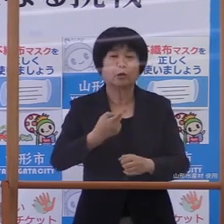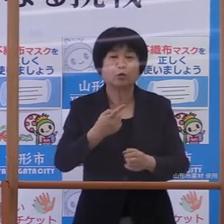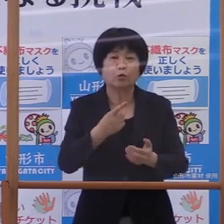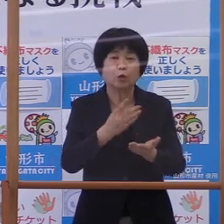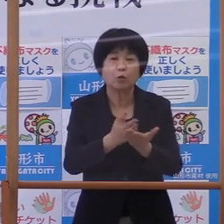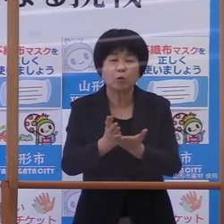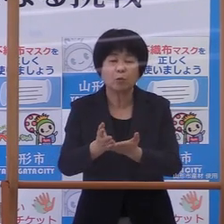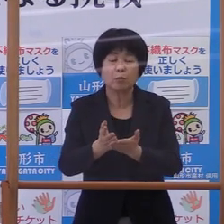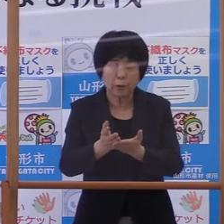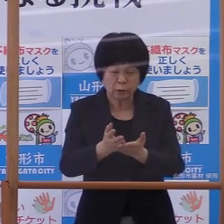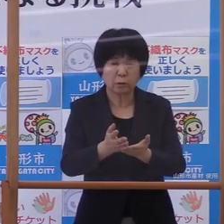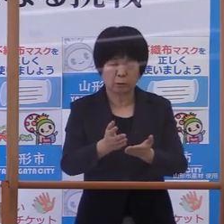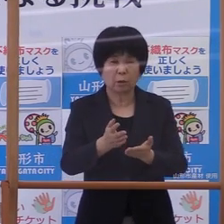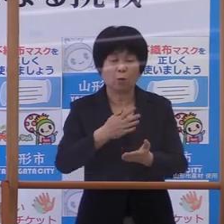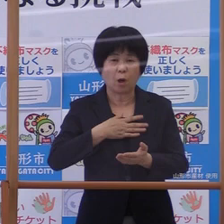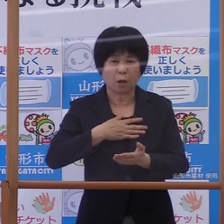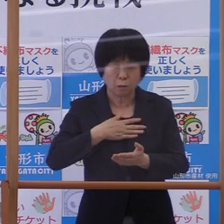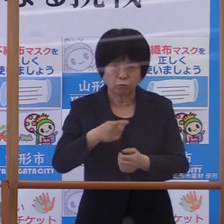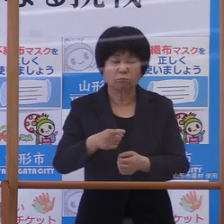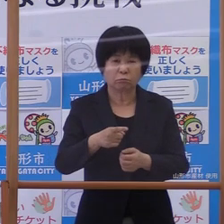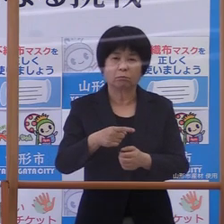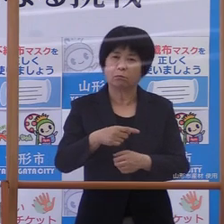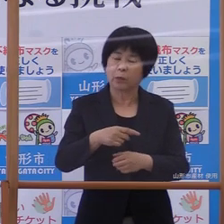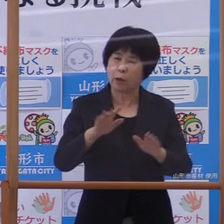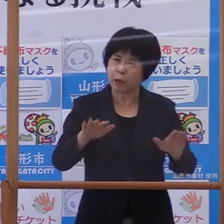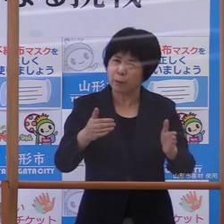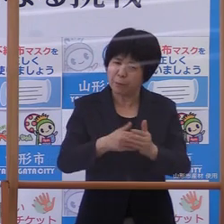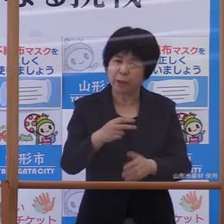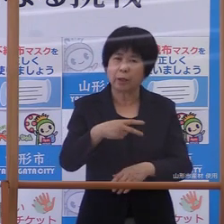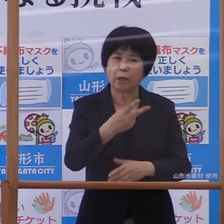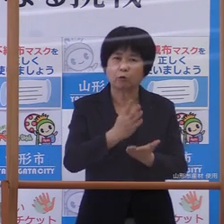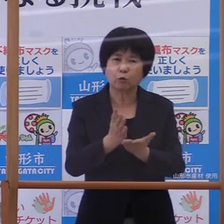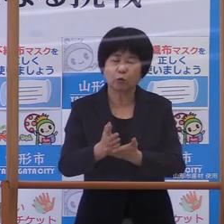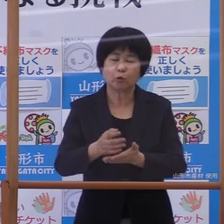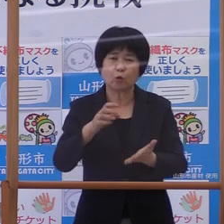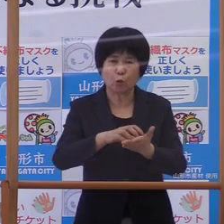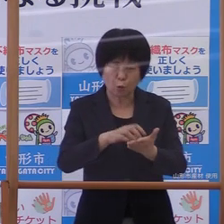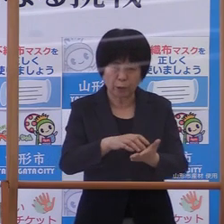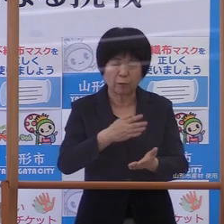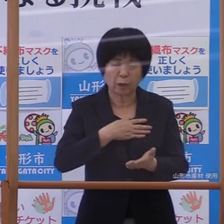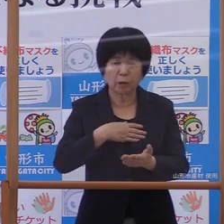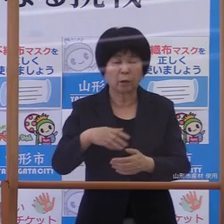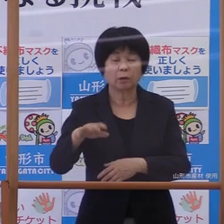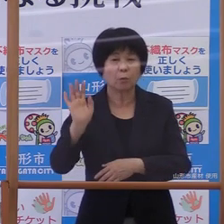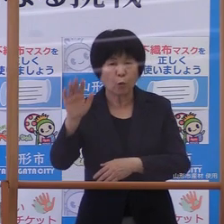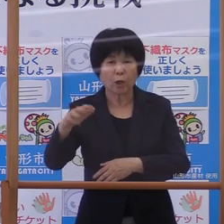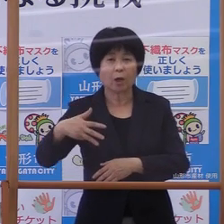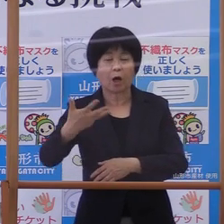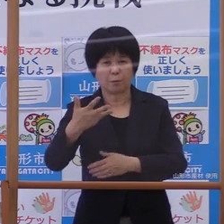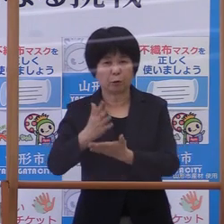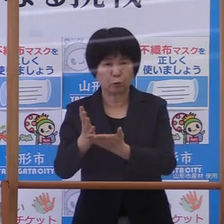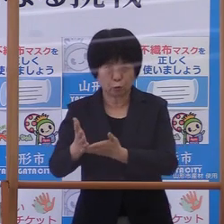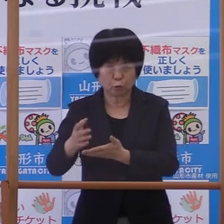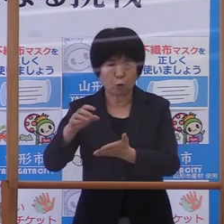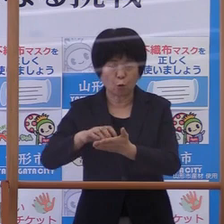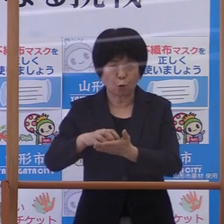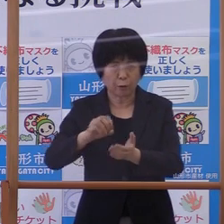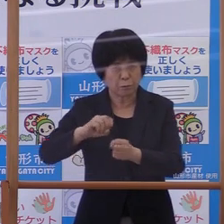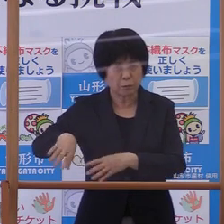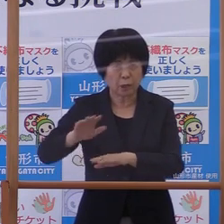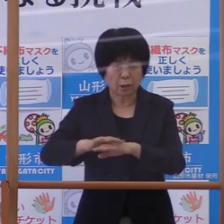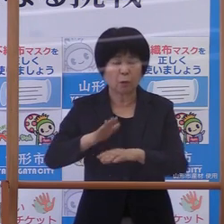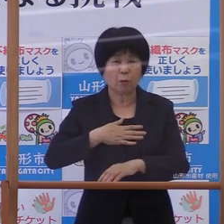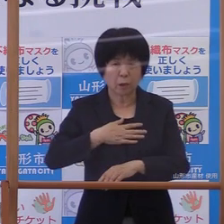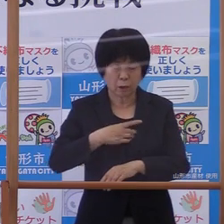機能についても、これまでの200種類から800を超える種類のゴミに対応します。このほかアンケートを取る機